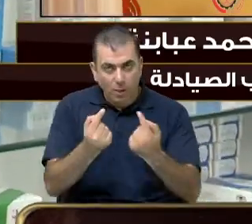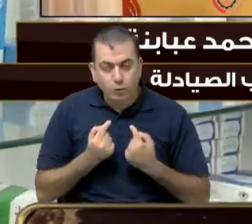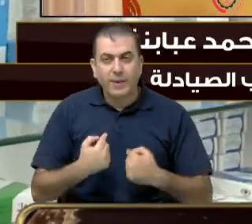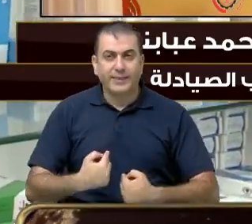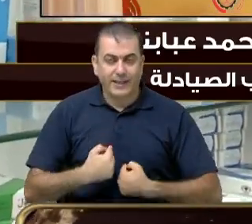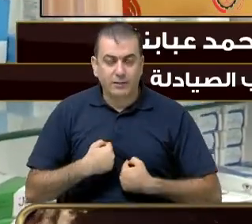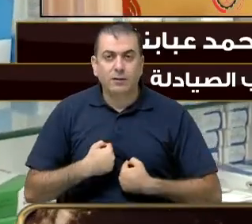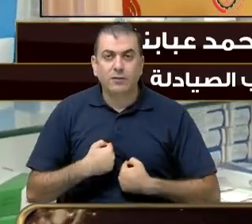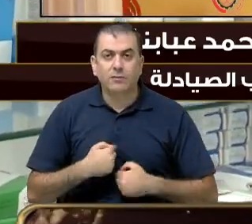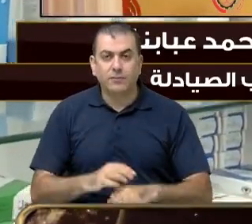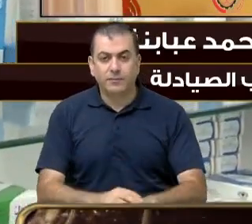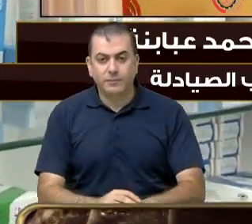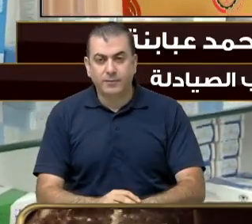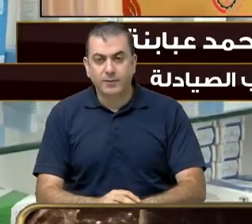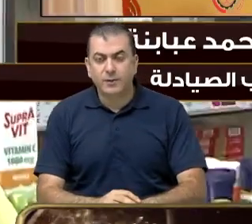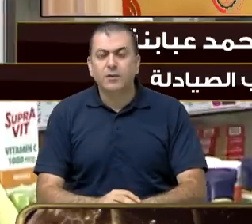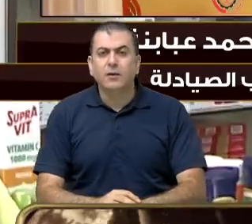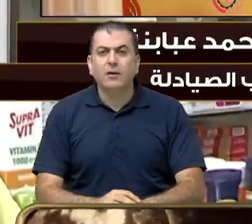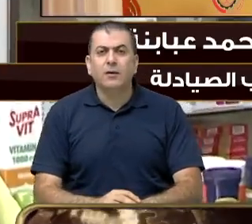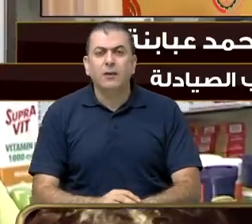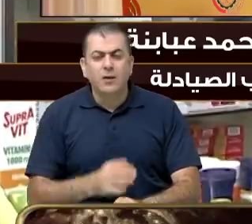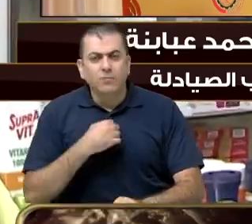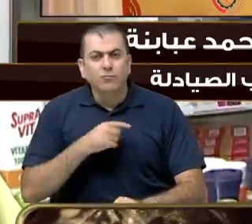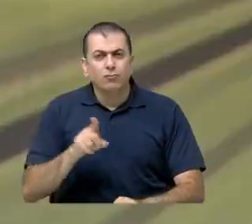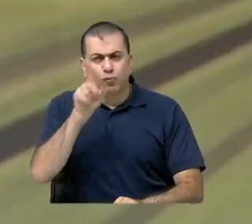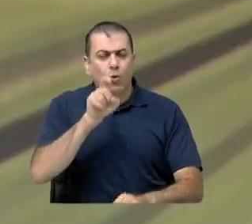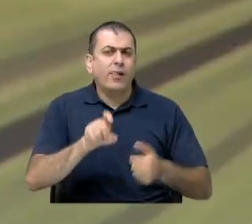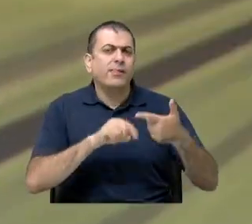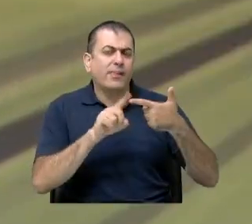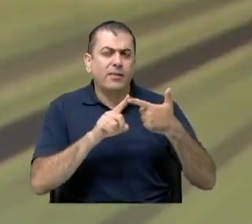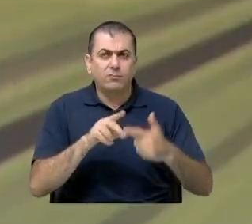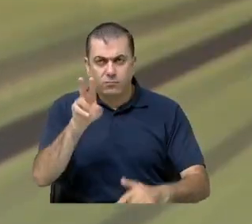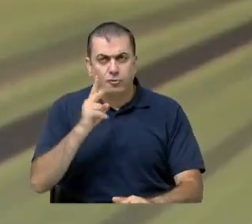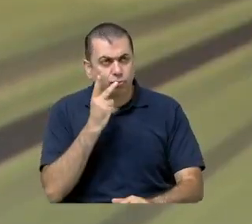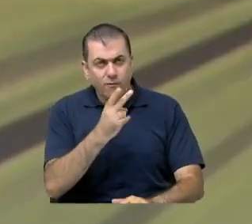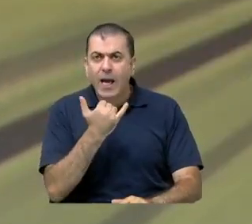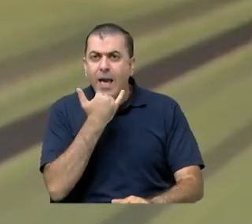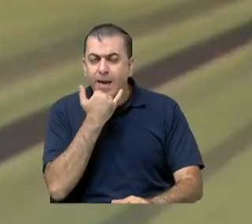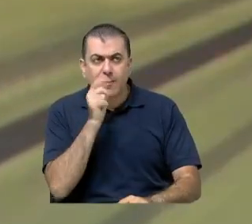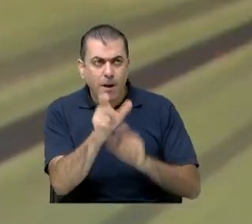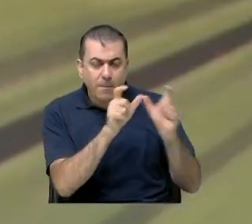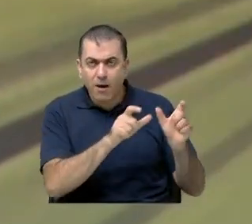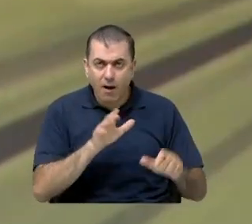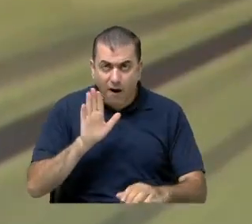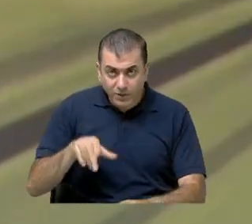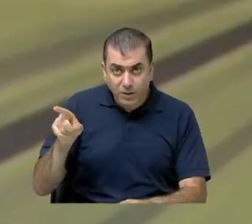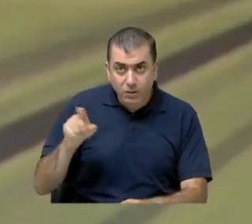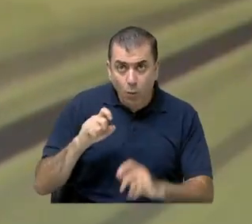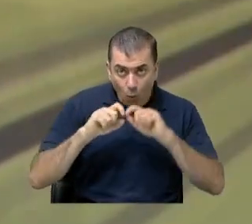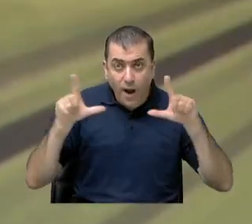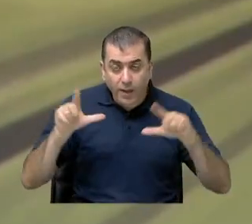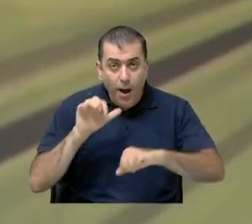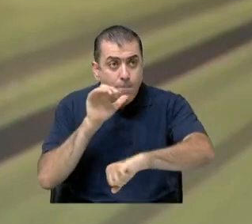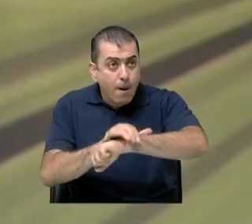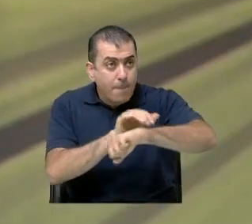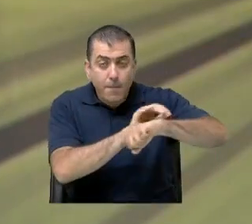القضايا المتعلقة بمهنة الصيدلة. طيب يعني دكتور، هل تم تسجيل أي مخالفات أو لنقول ممارسات غير مناسبة